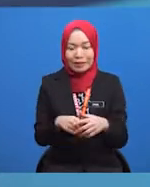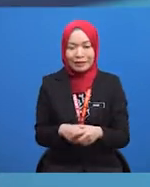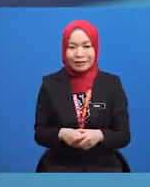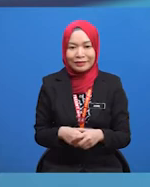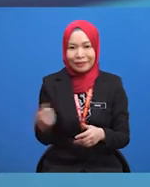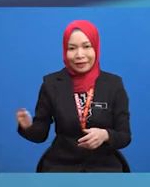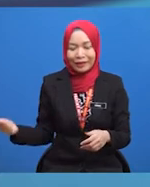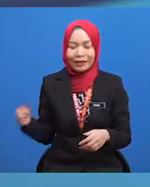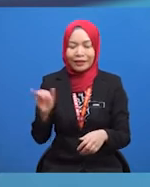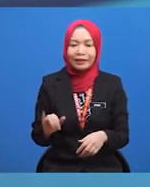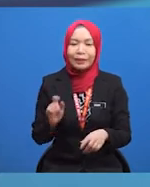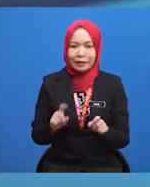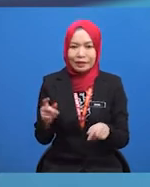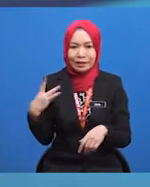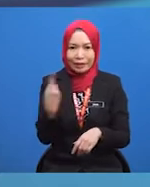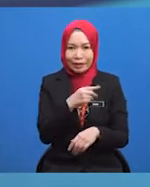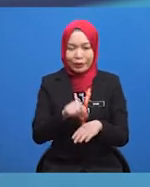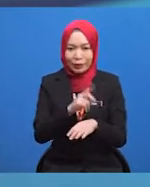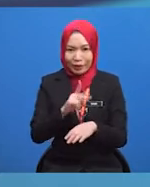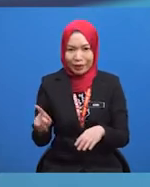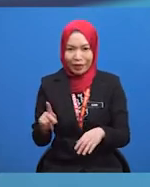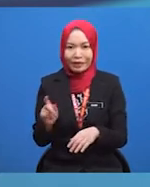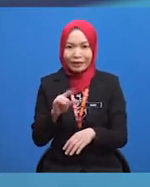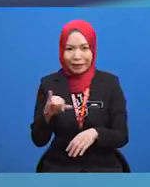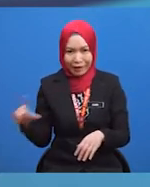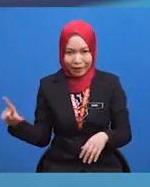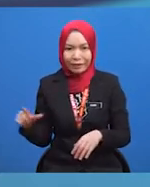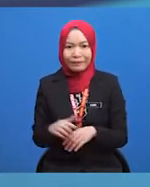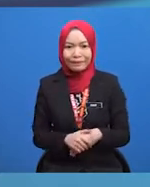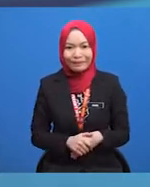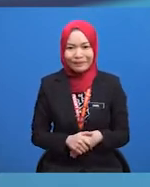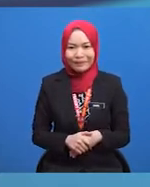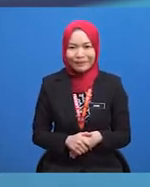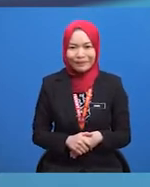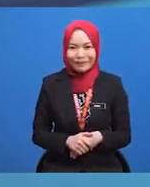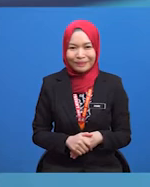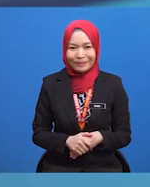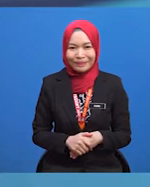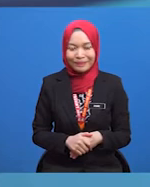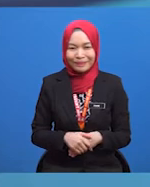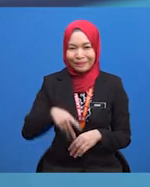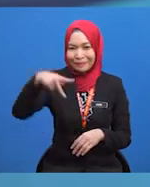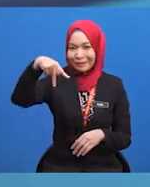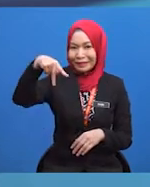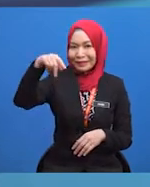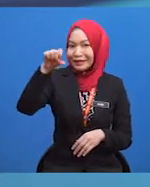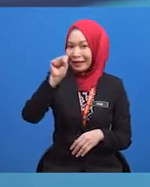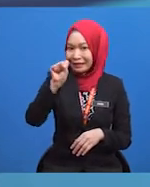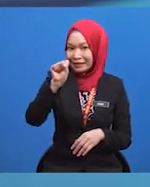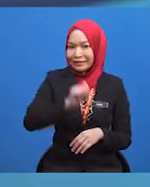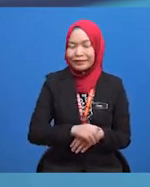Peralatan yang diperlukan untuk proses penghasilan poster ialah perisian Adobe